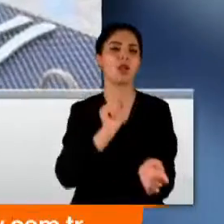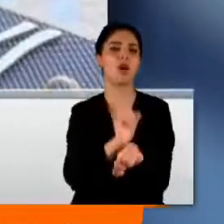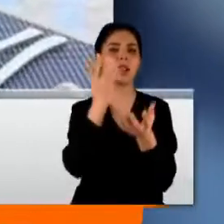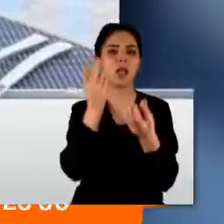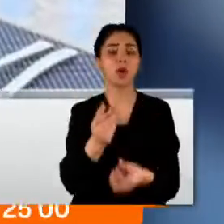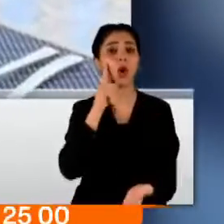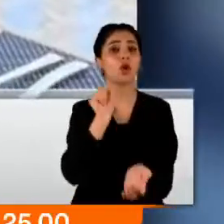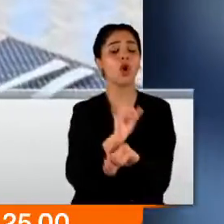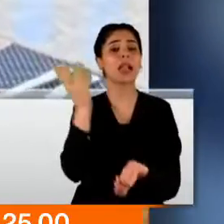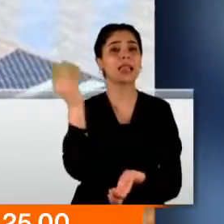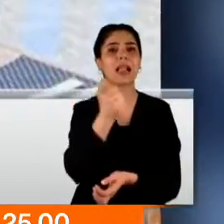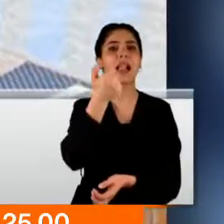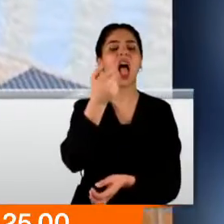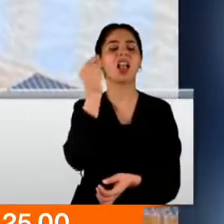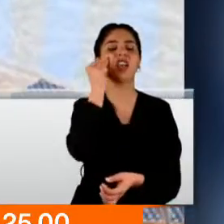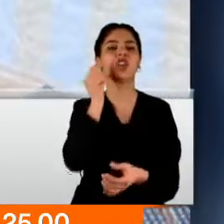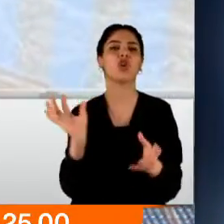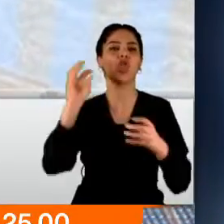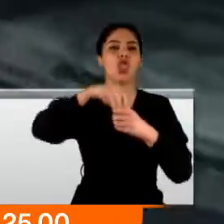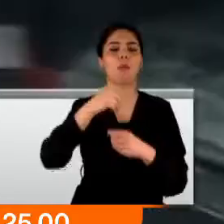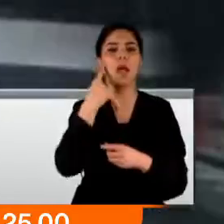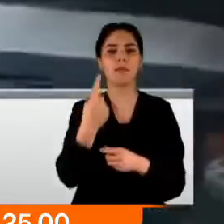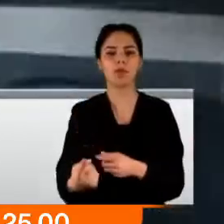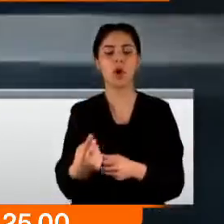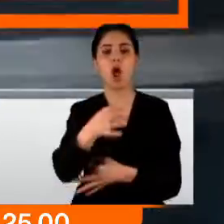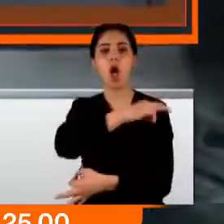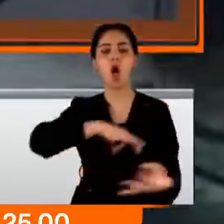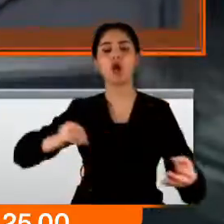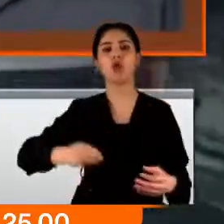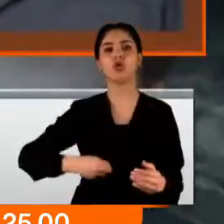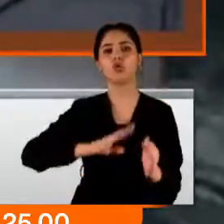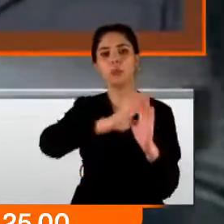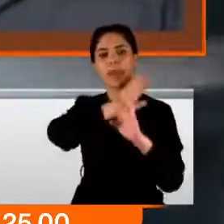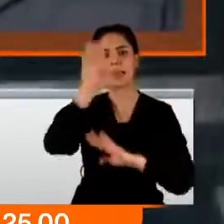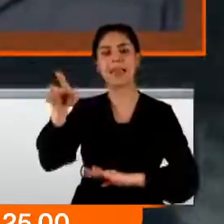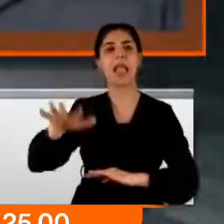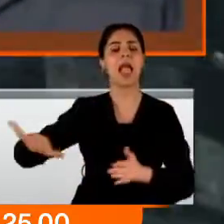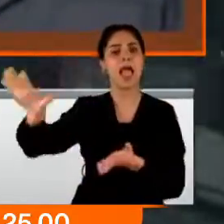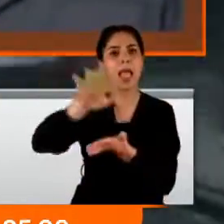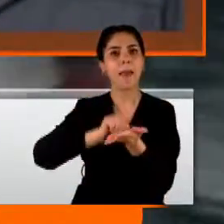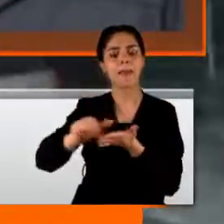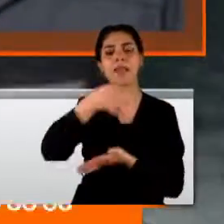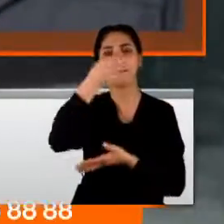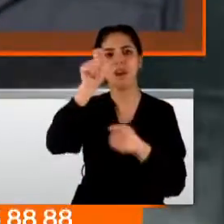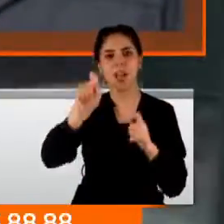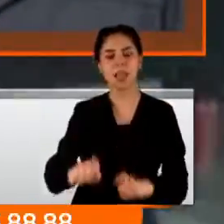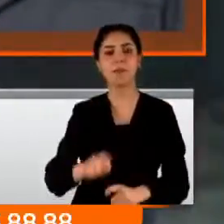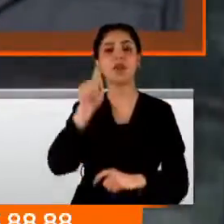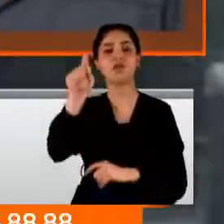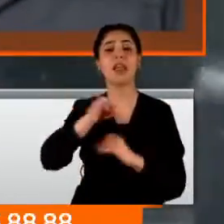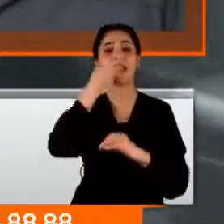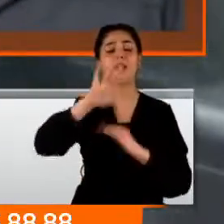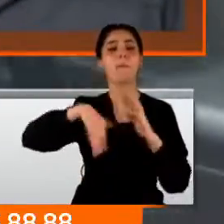saldırısında gözaltı sayısı 6 oldu. İstanbul Organize Şube Müdürlüğü'ne götürülen şüphelilerin ifadesi alınacak. Polis gizemli saldırıda